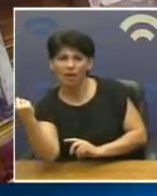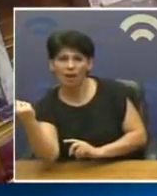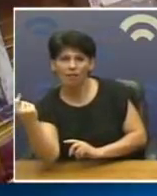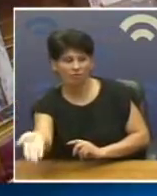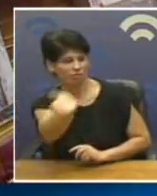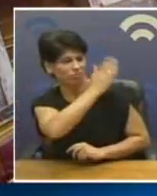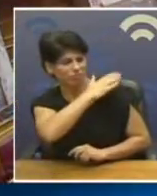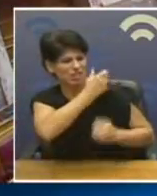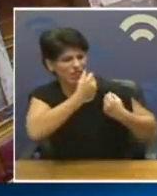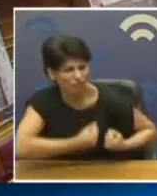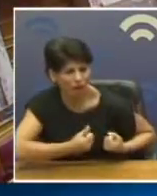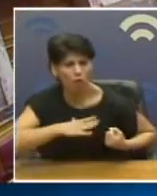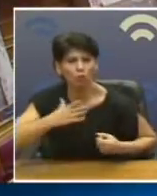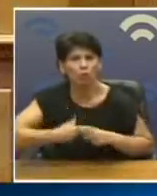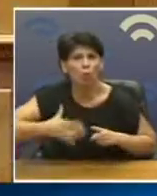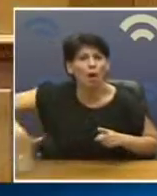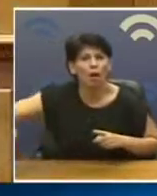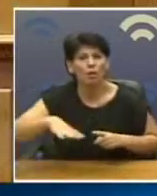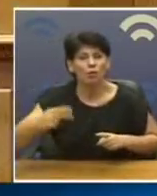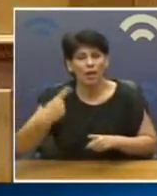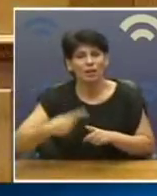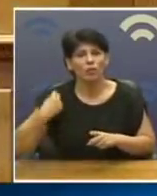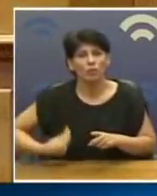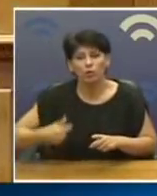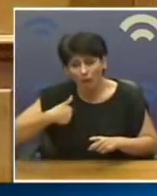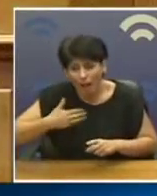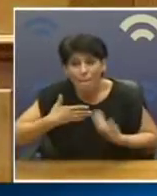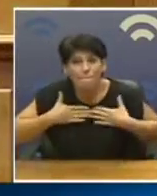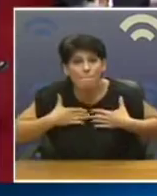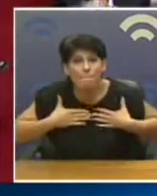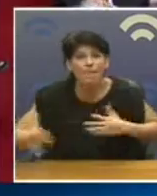ελληνικού λαού και εις βάρος του ελληνικού δημοσίου. Εμείς είμαστε οι όμοιροι, όχι αυτοί.